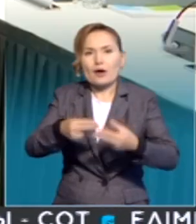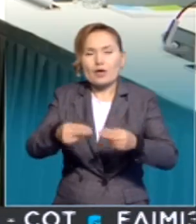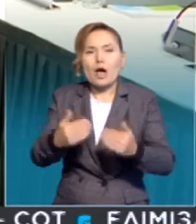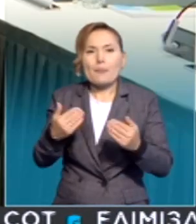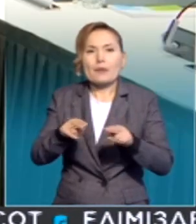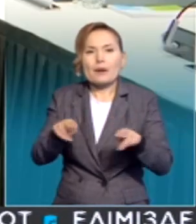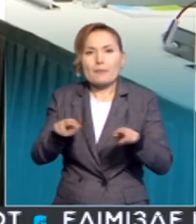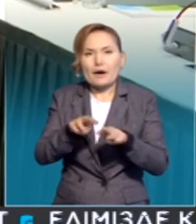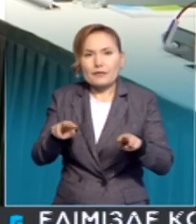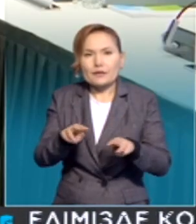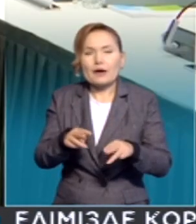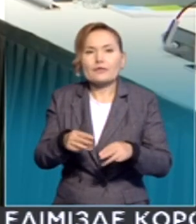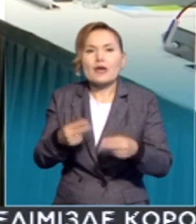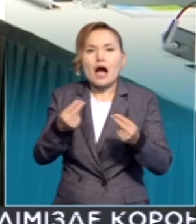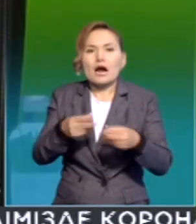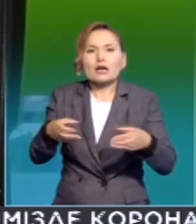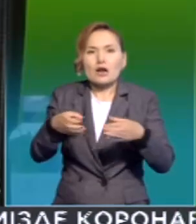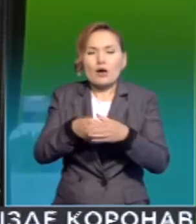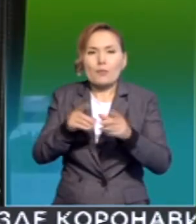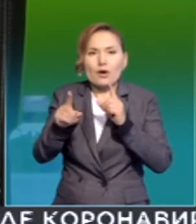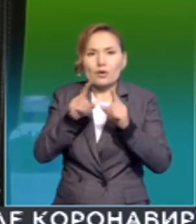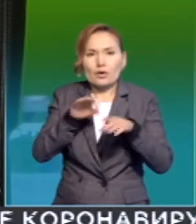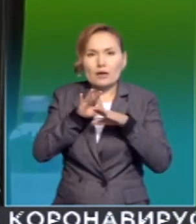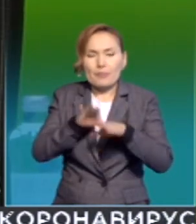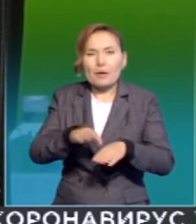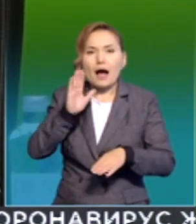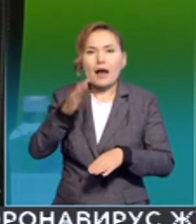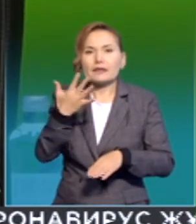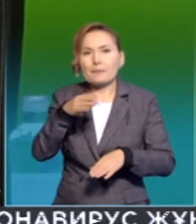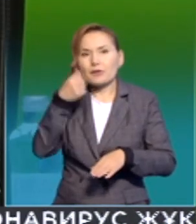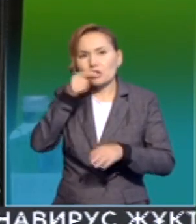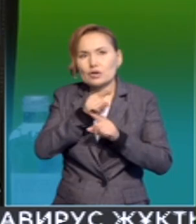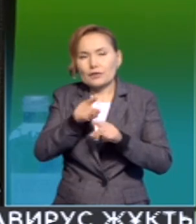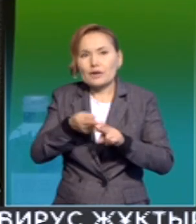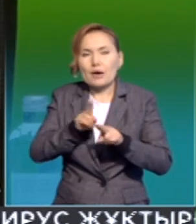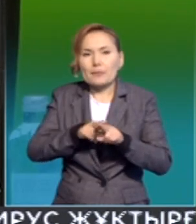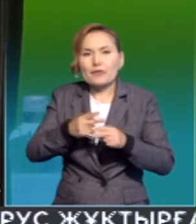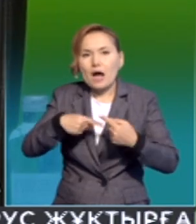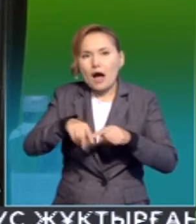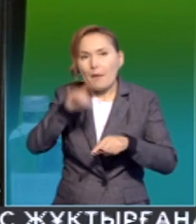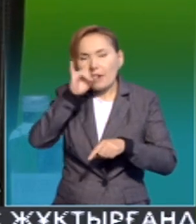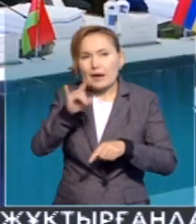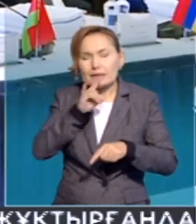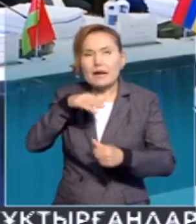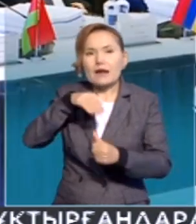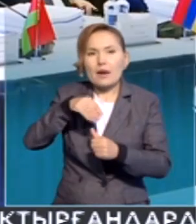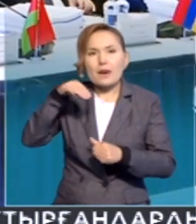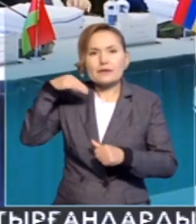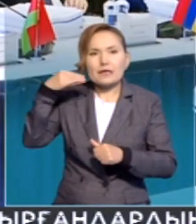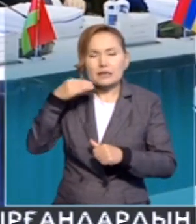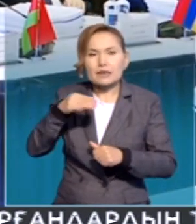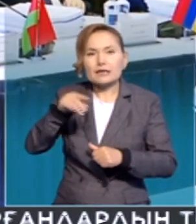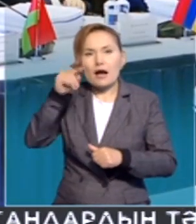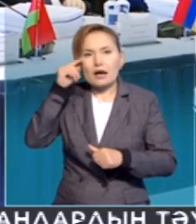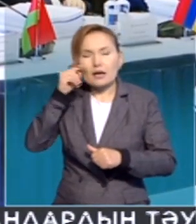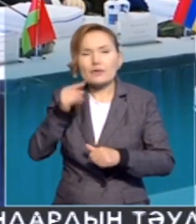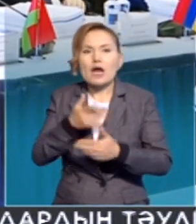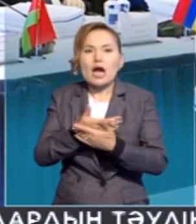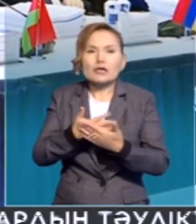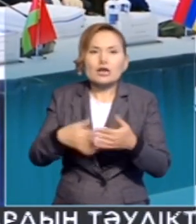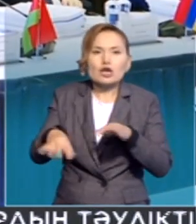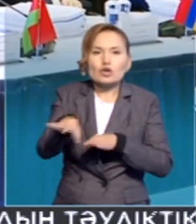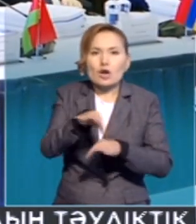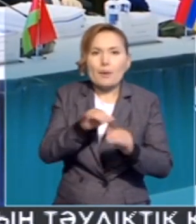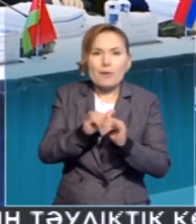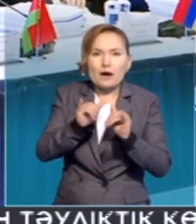премьер-министрдің төрағалығымен қаржылық ұйым кеңесінің отырысы өтті. Алдағы 5 жылда бұл институт Қазақстанда, Арменияда, Тәжікстанда және Қырғызстанда түрлі